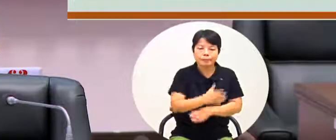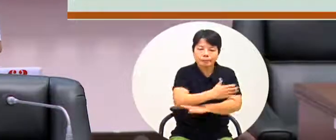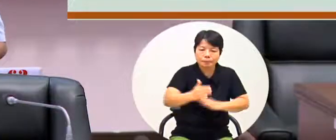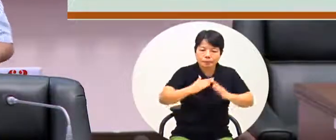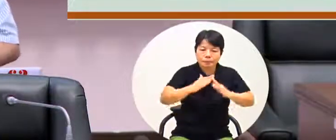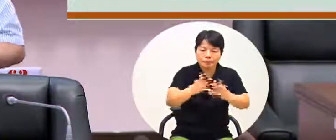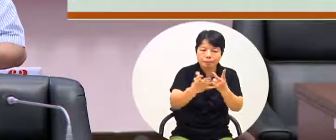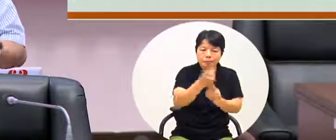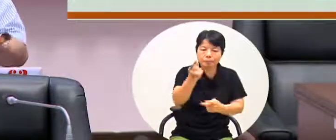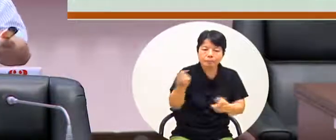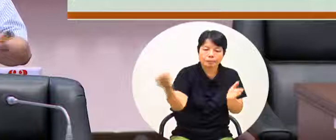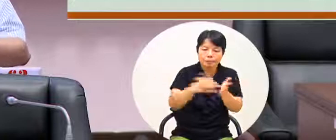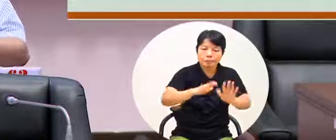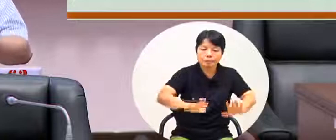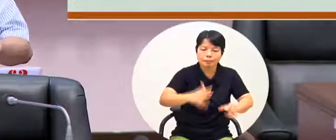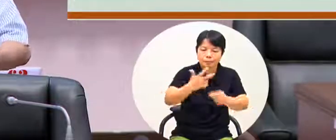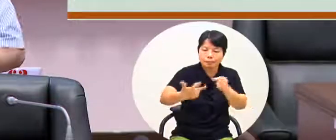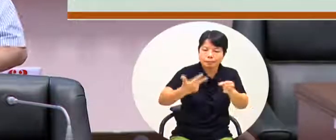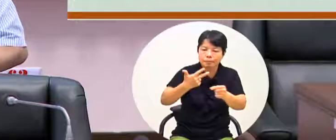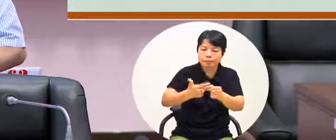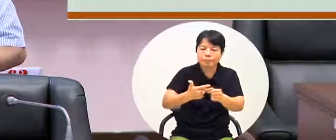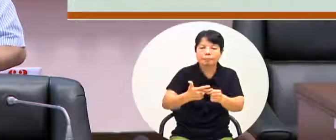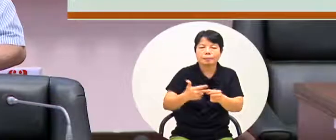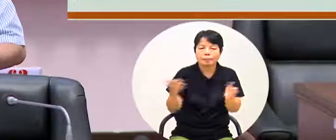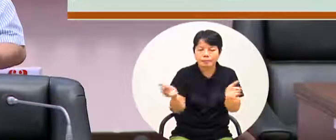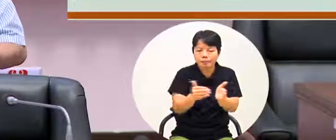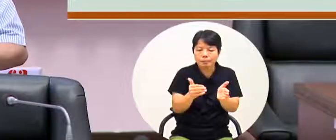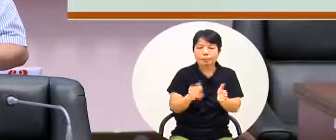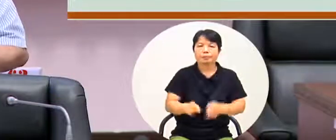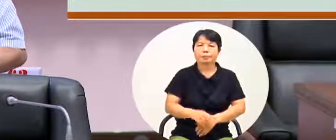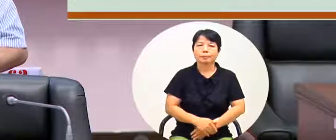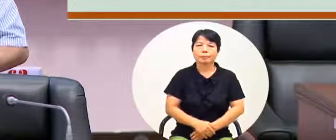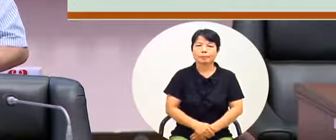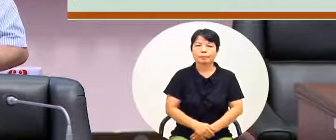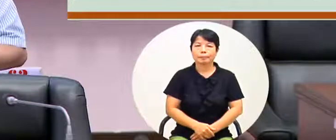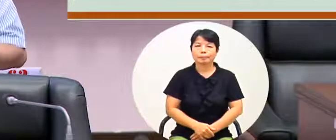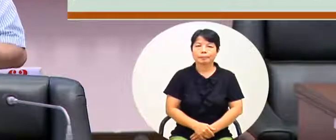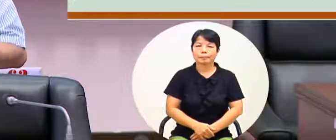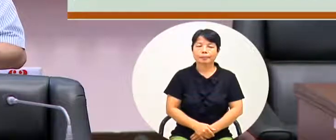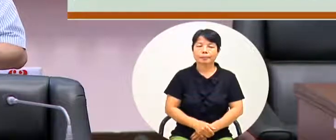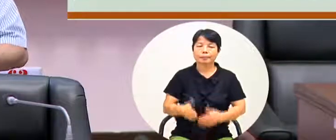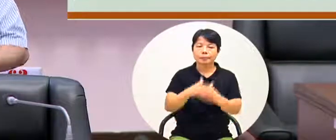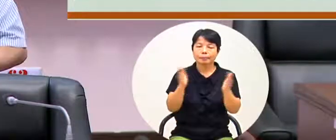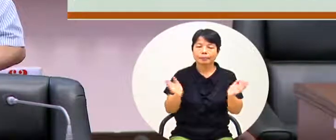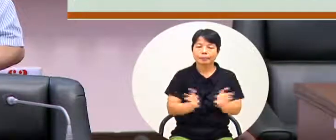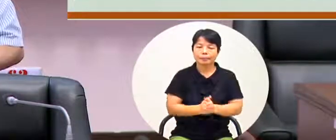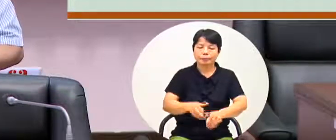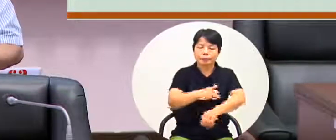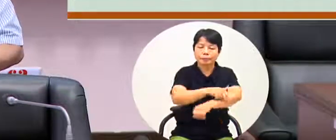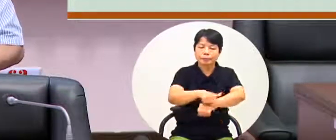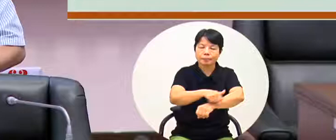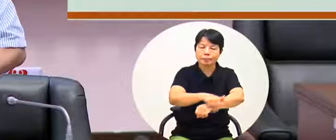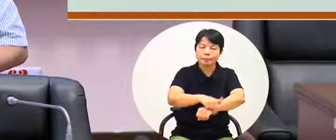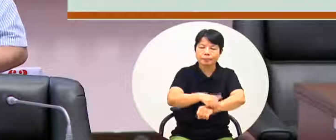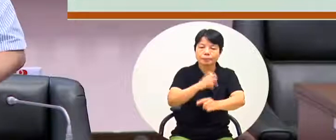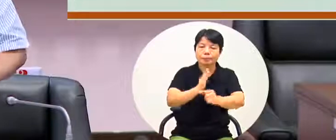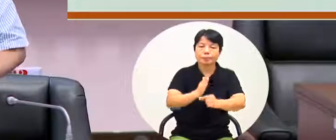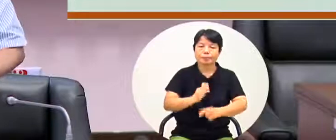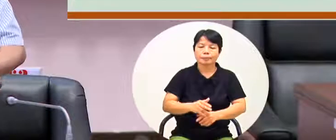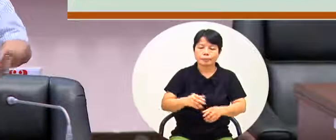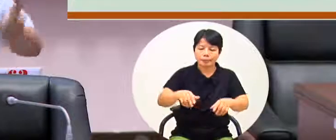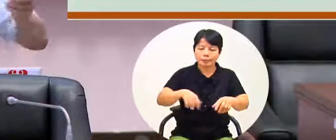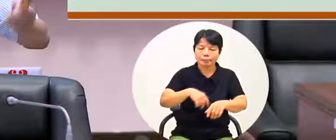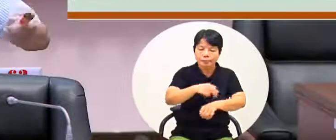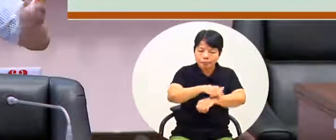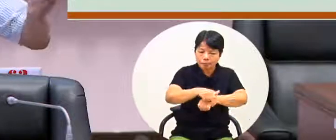了、啊、所以讲伫这个整个诶这个规划当中啦，是这个设计当中吼，我希望讲拢会当